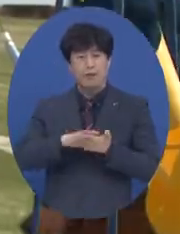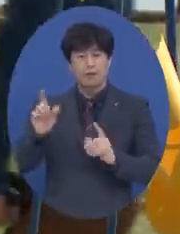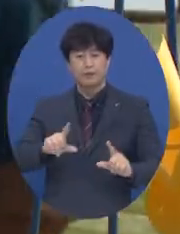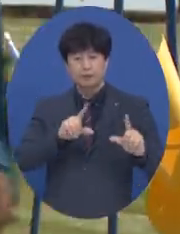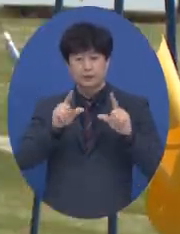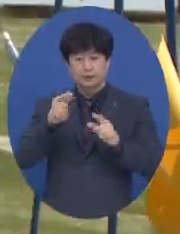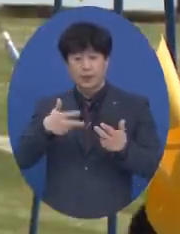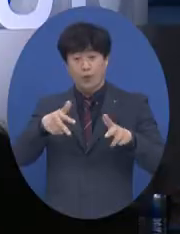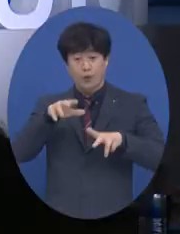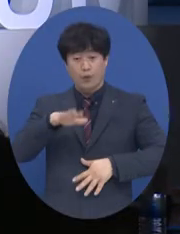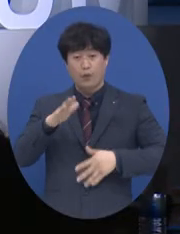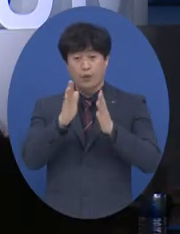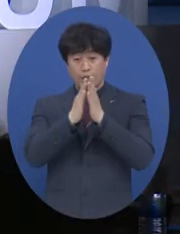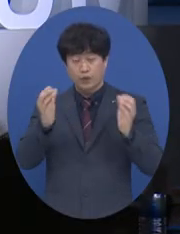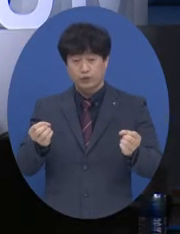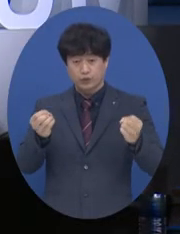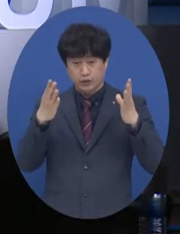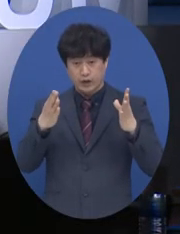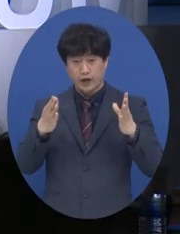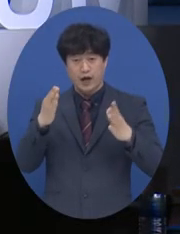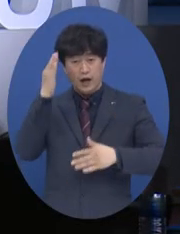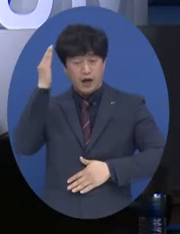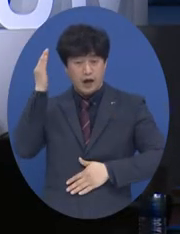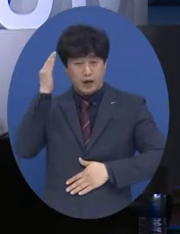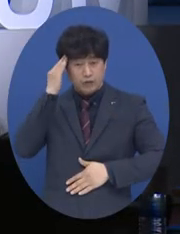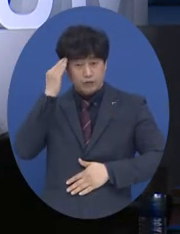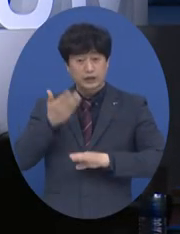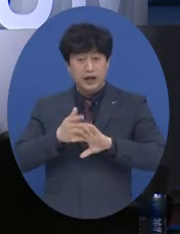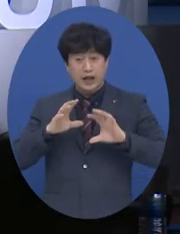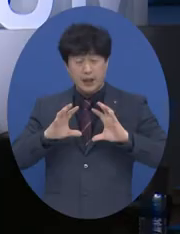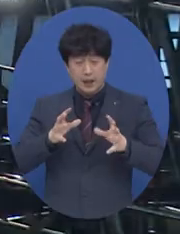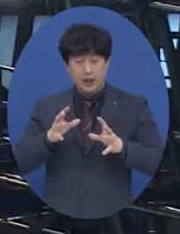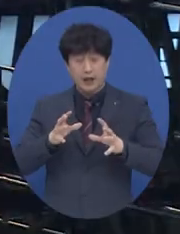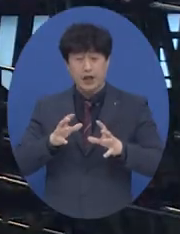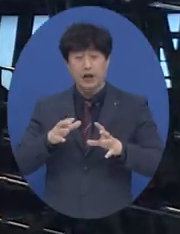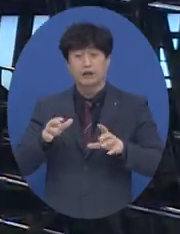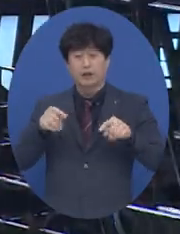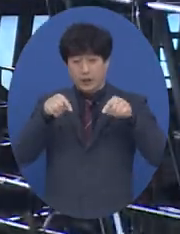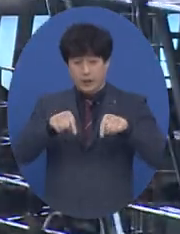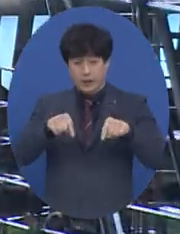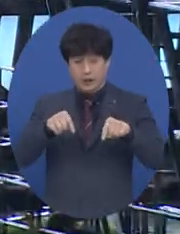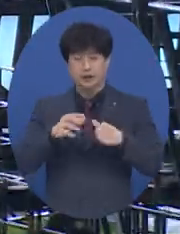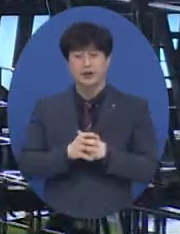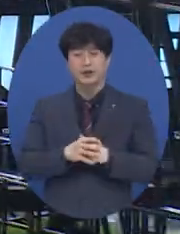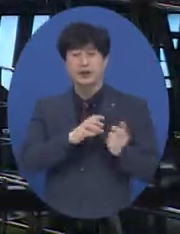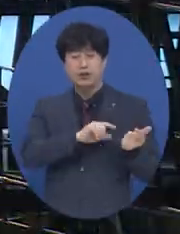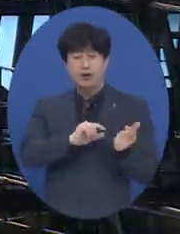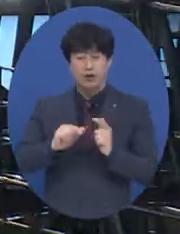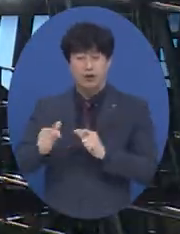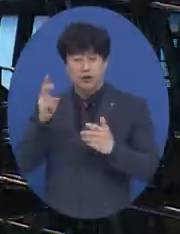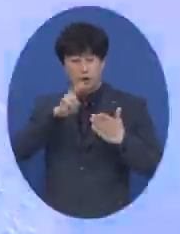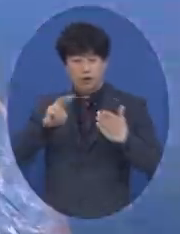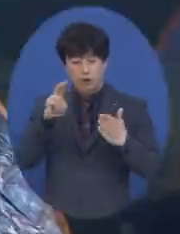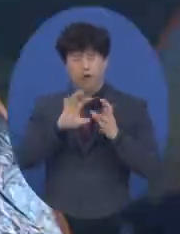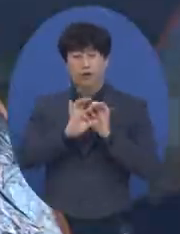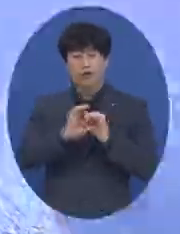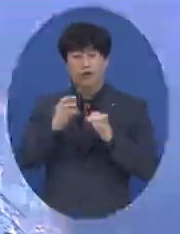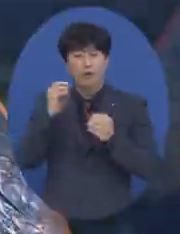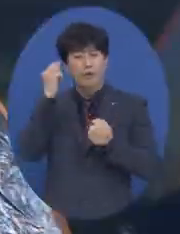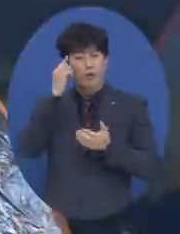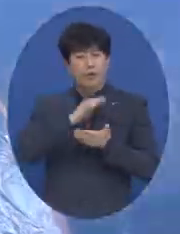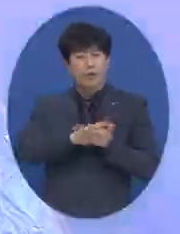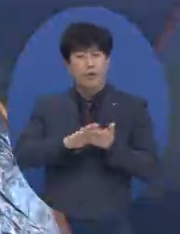국내외 석학들이 함께하는 학술행사 bmg 포럼과 다양한 장르의 음악을 통해서 평화의 메시지를 전하는